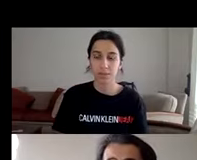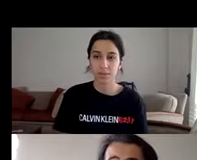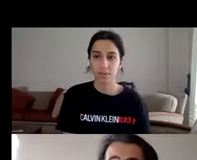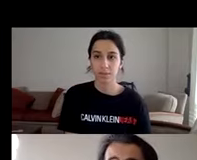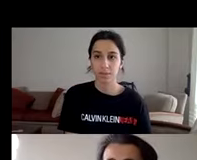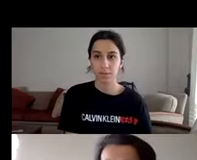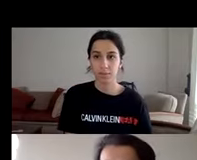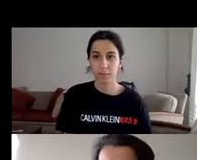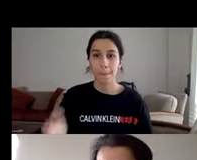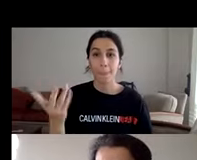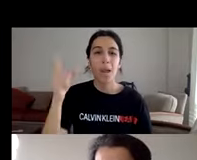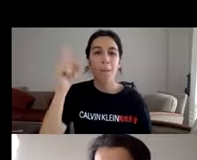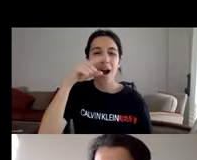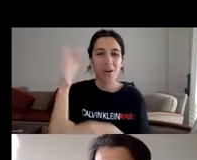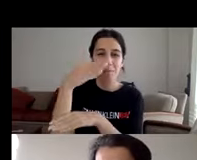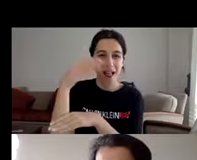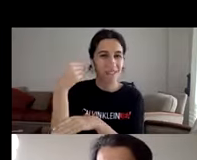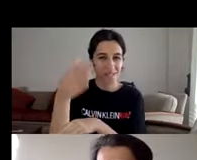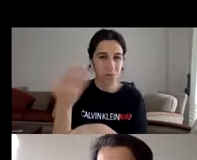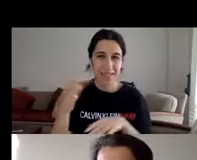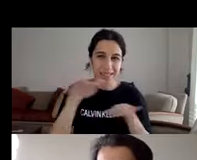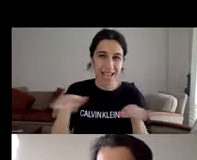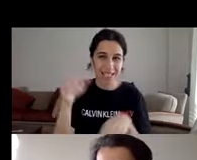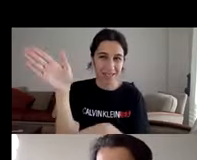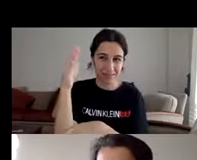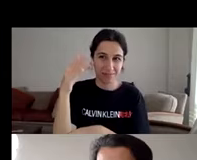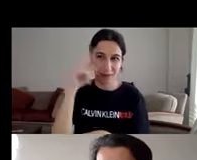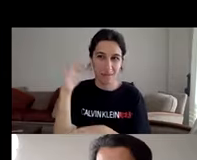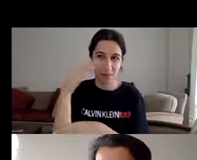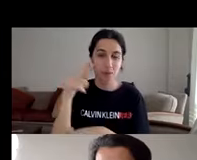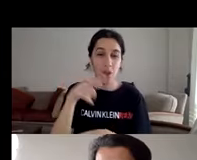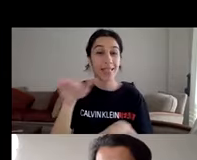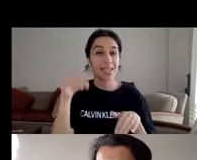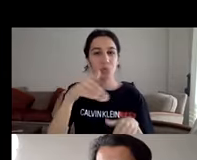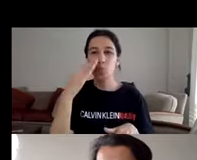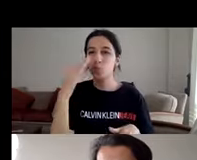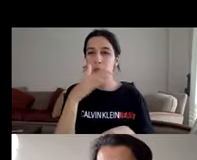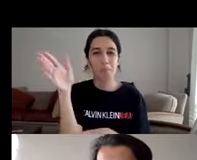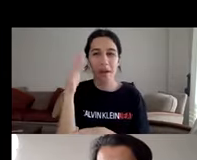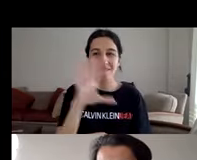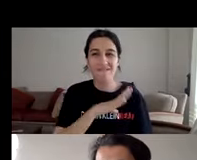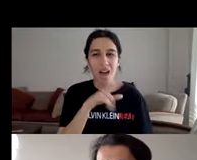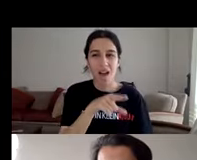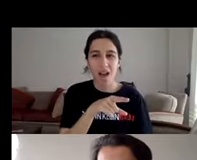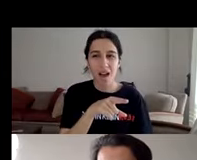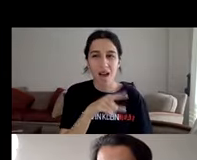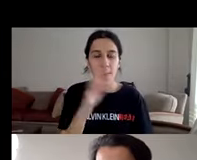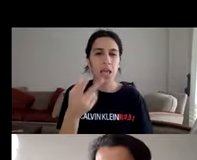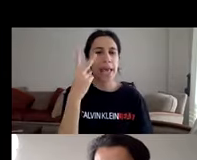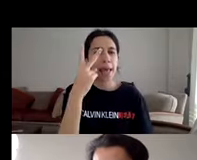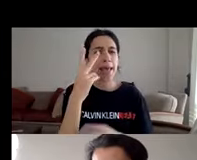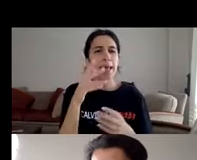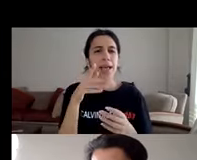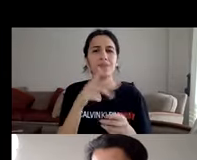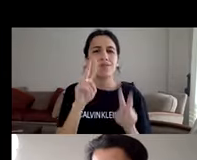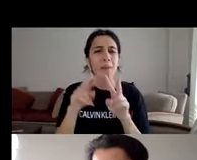işte mavi bayrak veriliyor ya körfezlere, denize girmeye uygundur diye. İki tane sayfasını bile